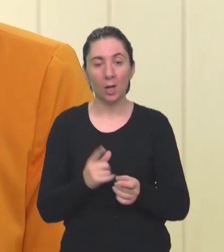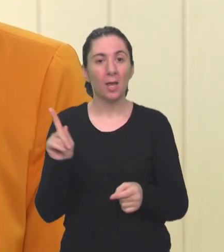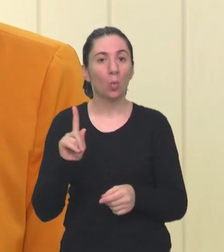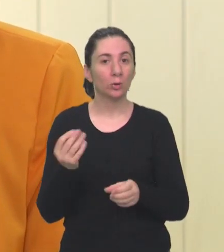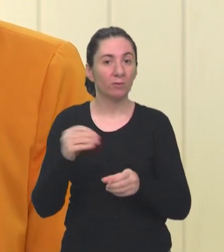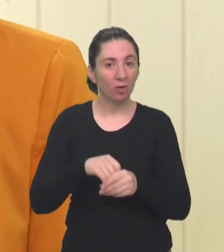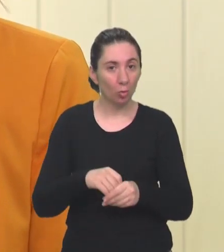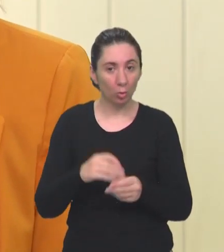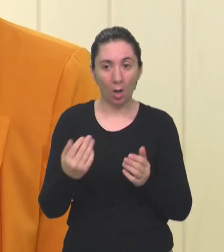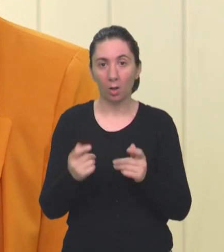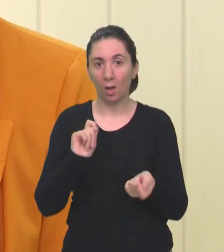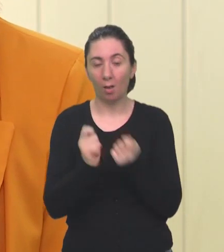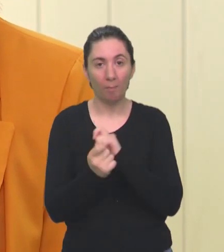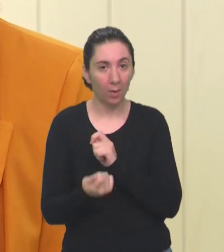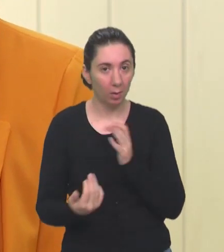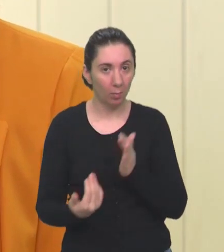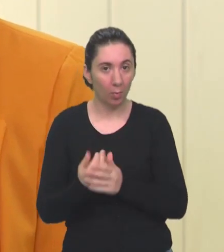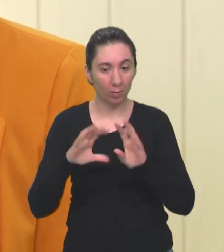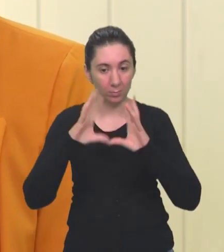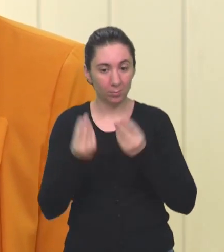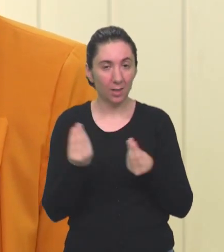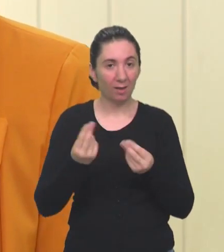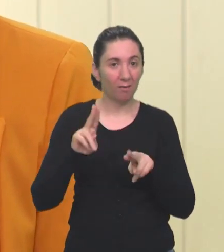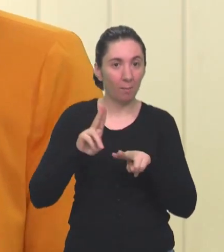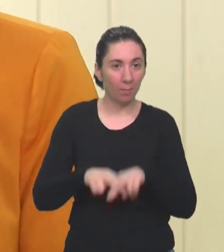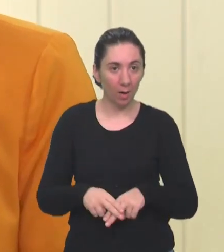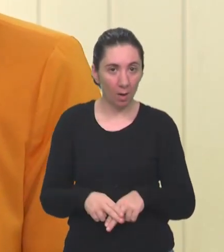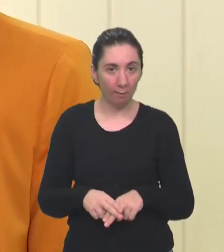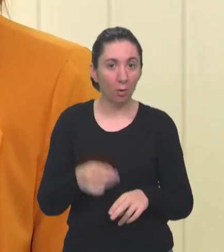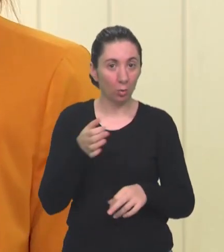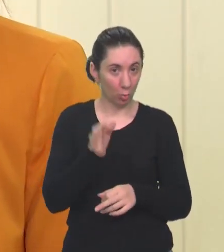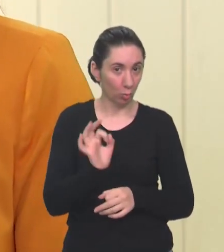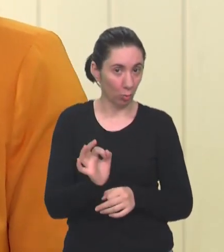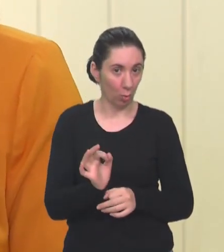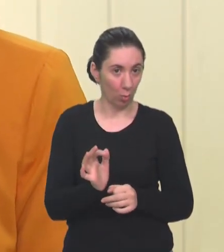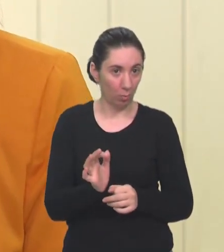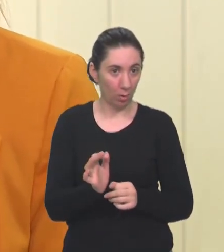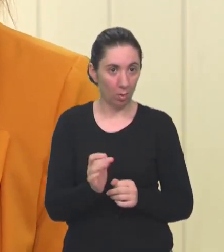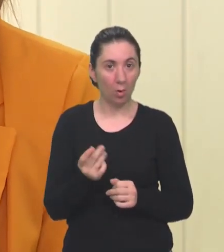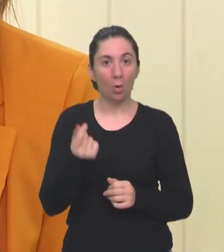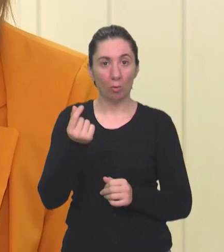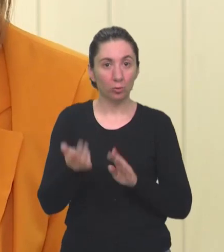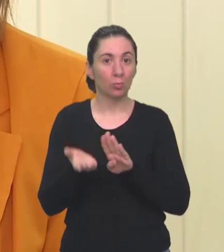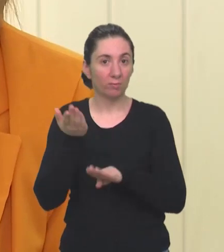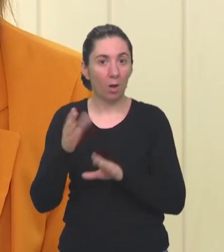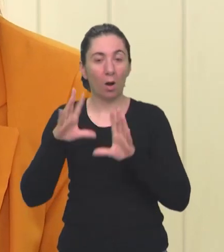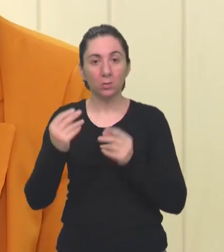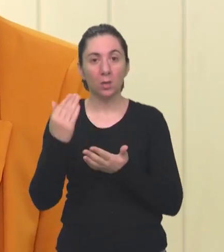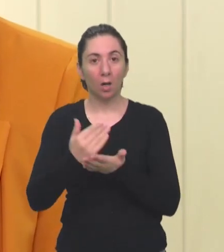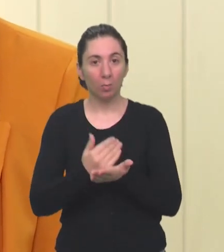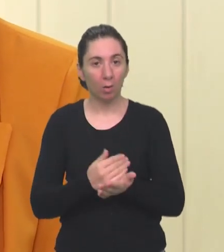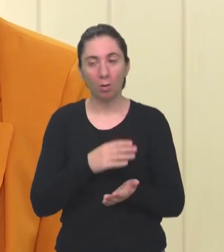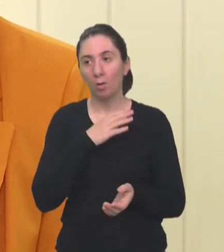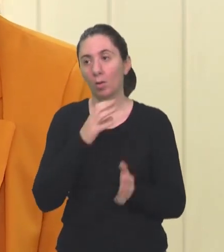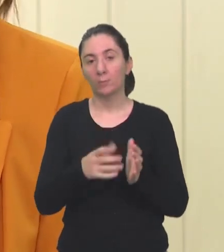inkluzivnom dodatku, mijenjaju se i objedinjuju se neka prava, što je dobro, iznos će biti definitivno veći, ali cijeli postupak je